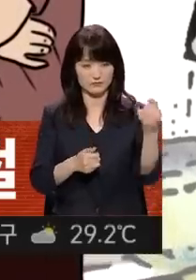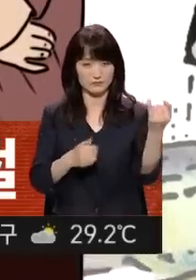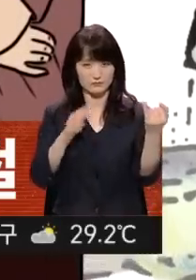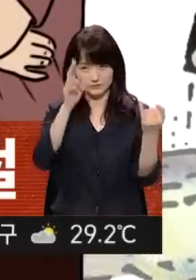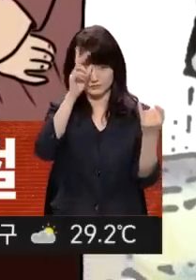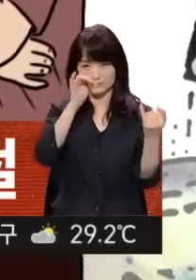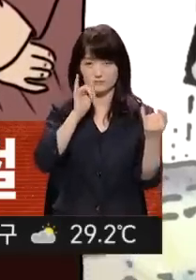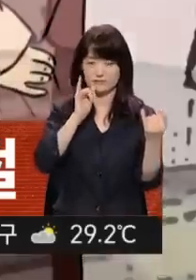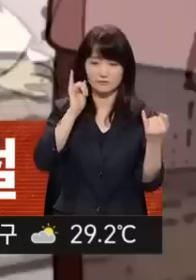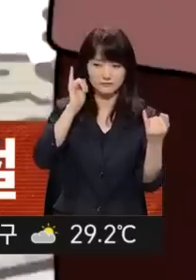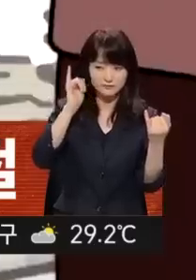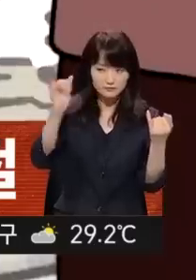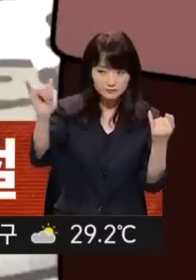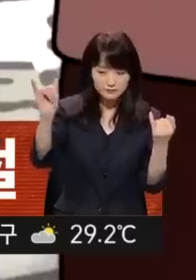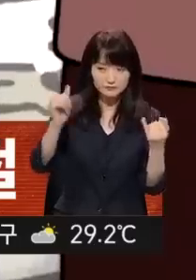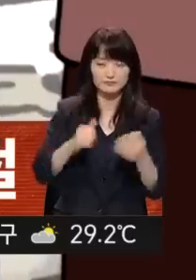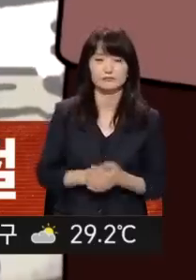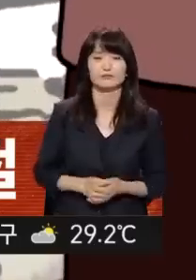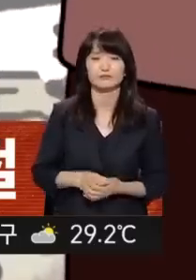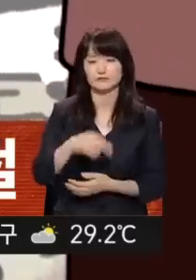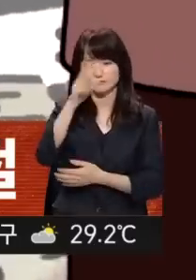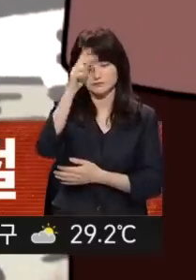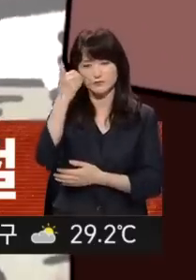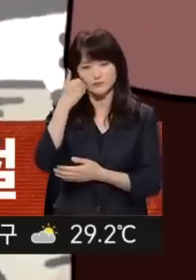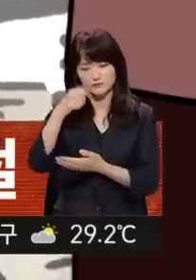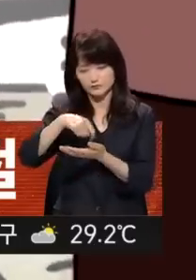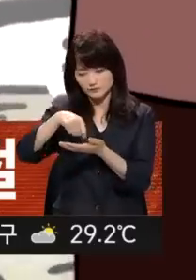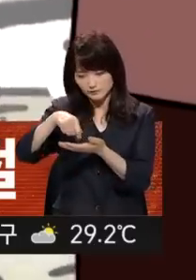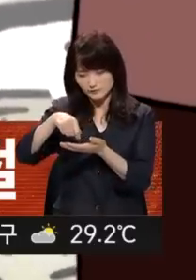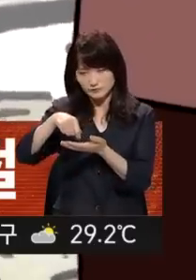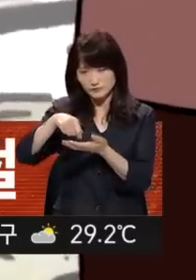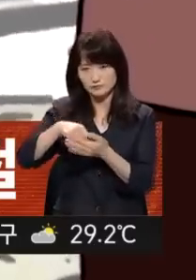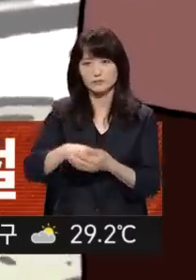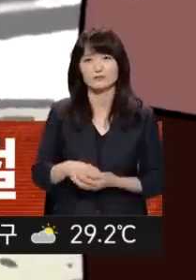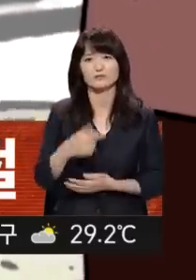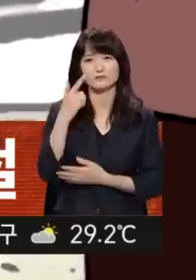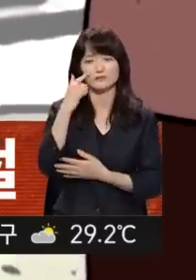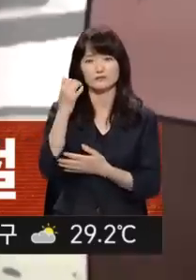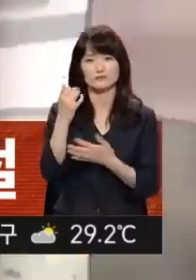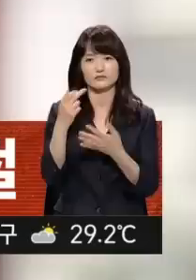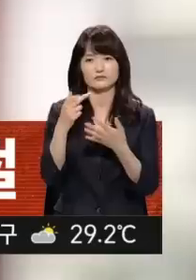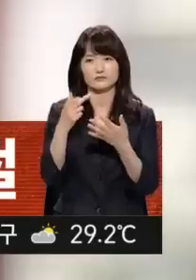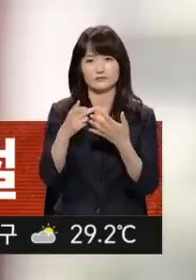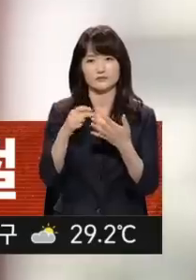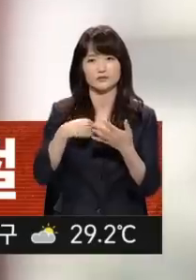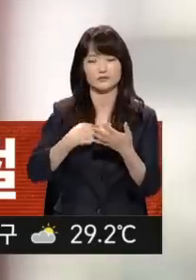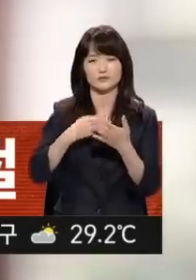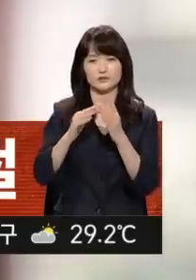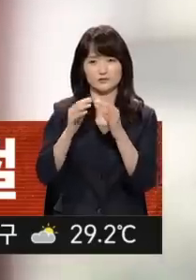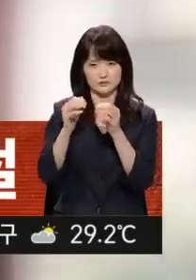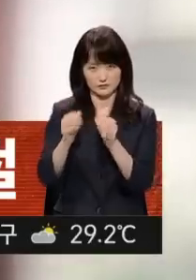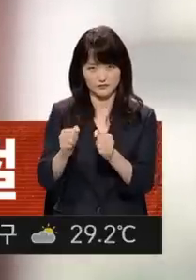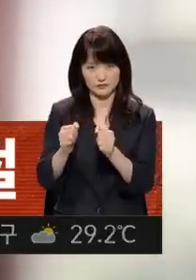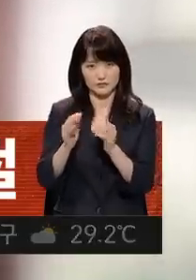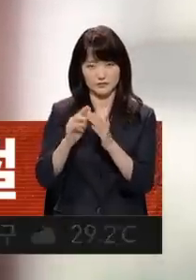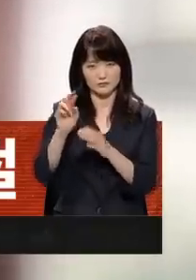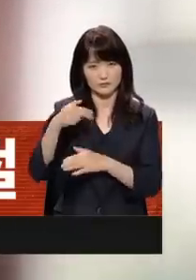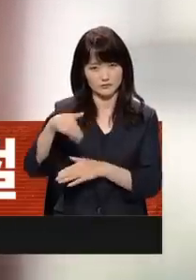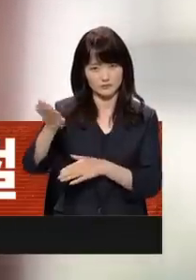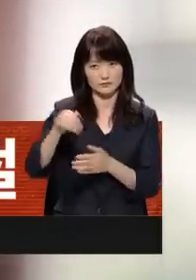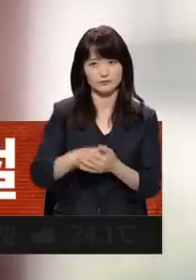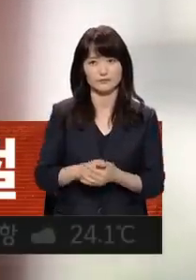불렀고요이 경찰이 인적사항을 갖다 접근한 뒤에 아버지는이 둘째가 혼자 있어서 자기 집에 가야 되겠다라고 할 때